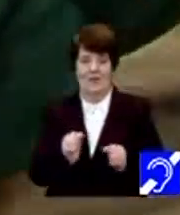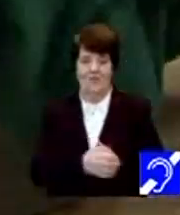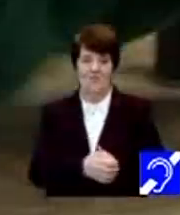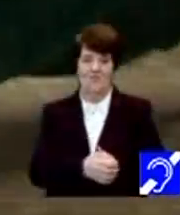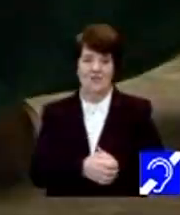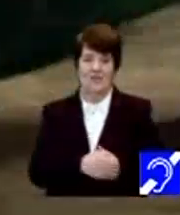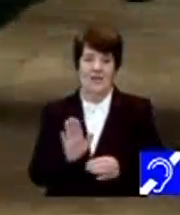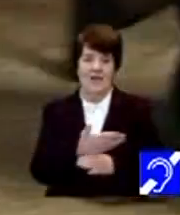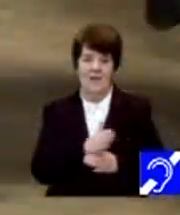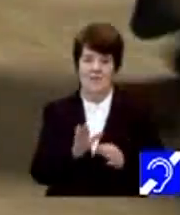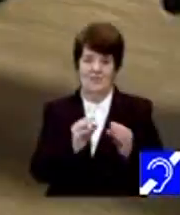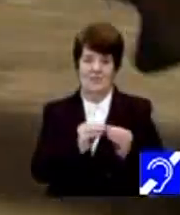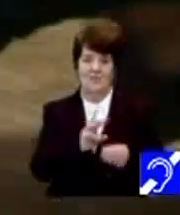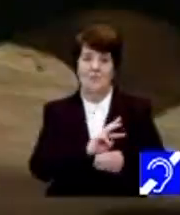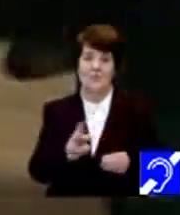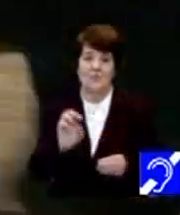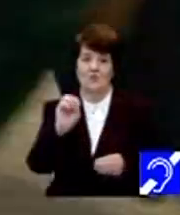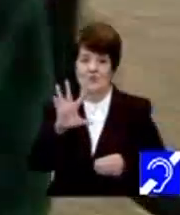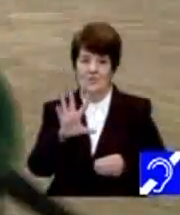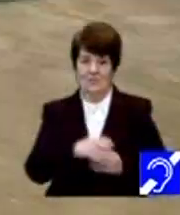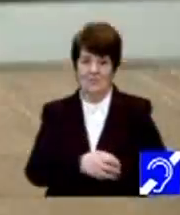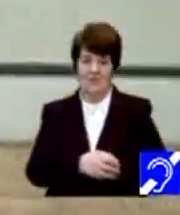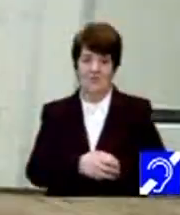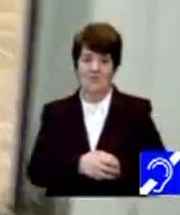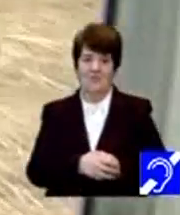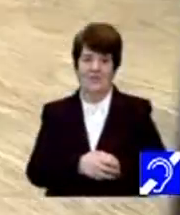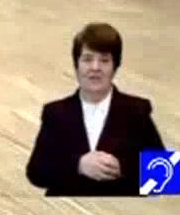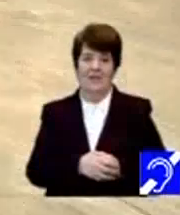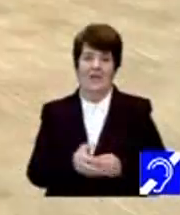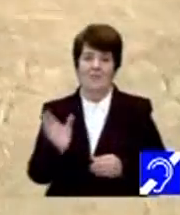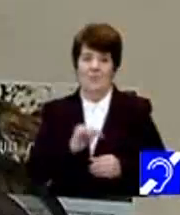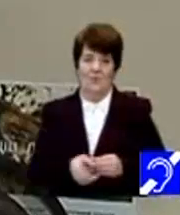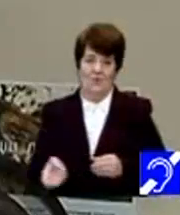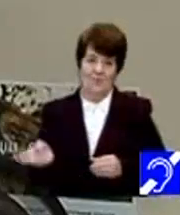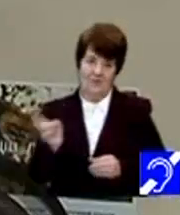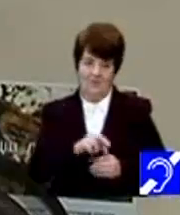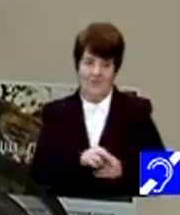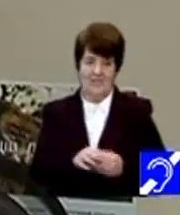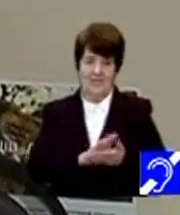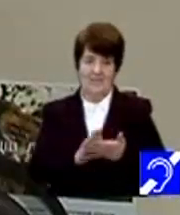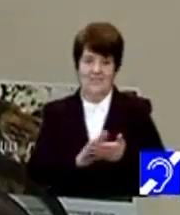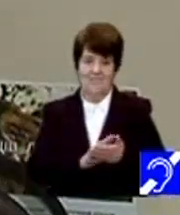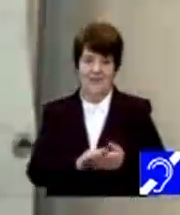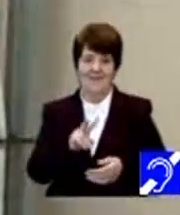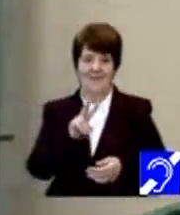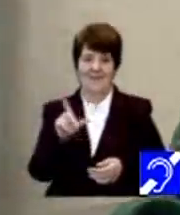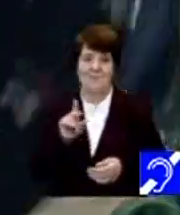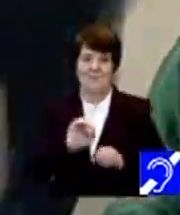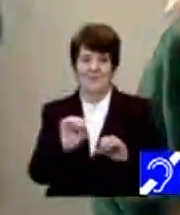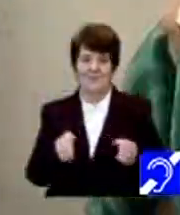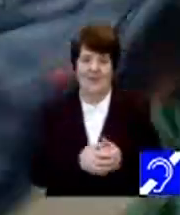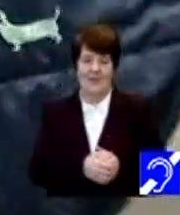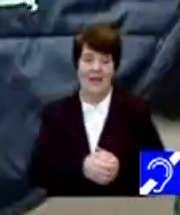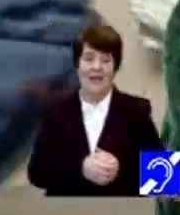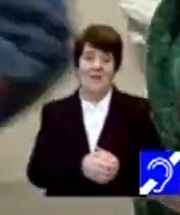temperatura rece. Mă plimb cu el nu mai mult decât 10 minute, 15, deoarece intră apă în lăbuțe și nu poate să